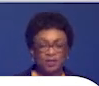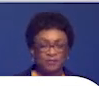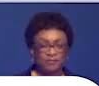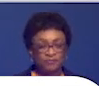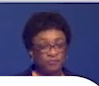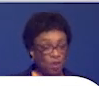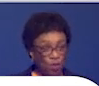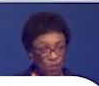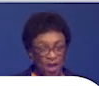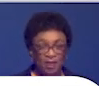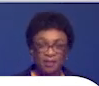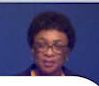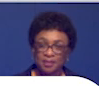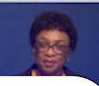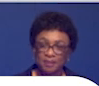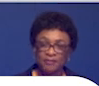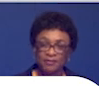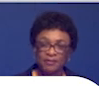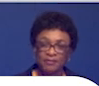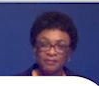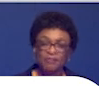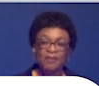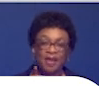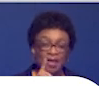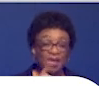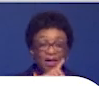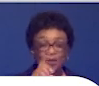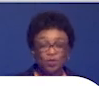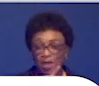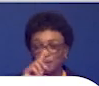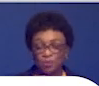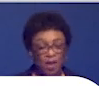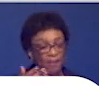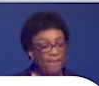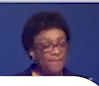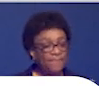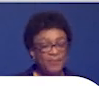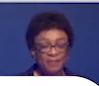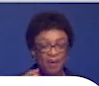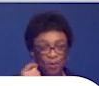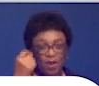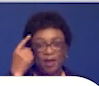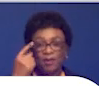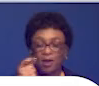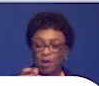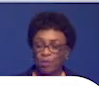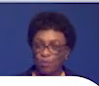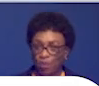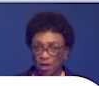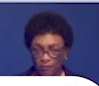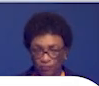kwamba huaji Sasa wa kila swali Nima Sasa uew mwana